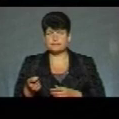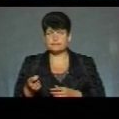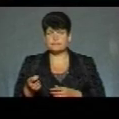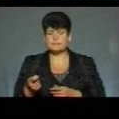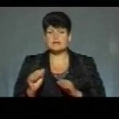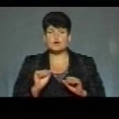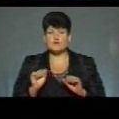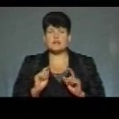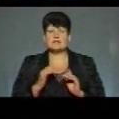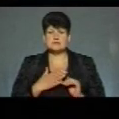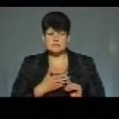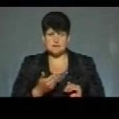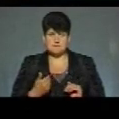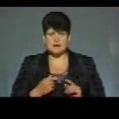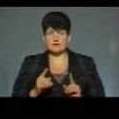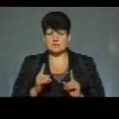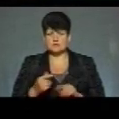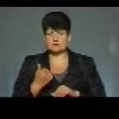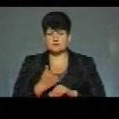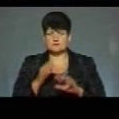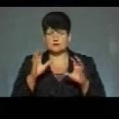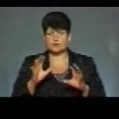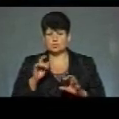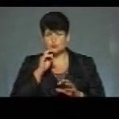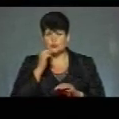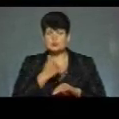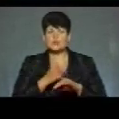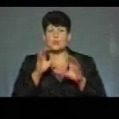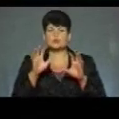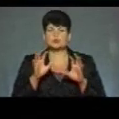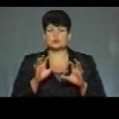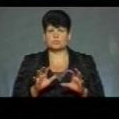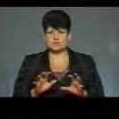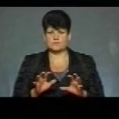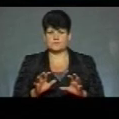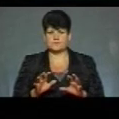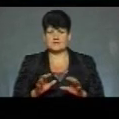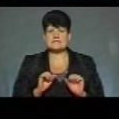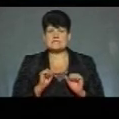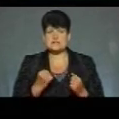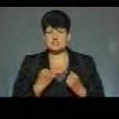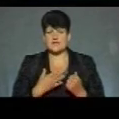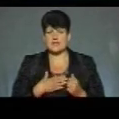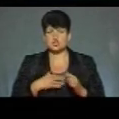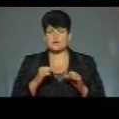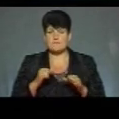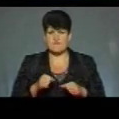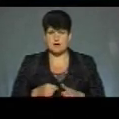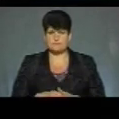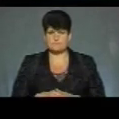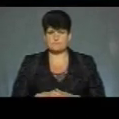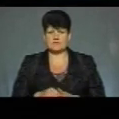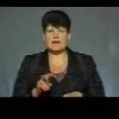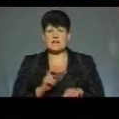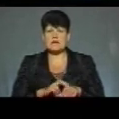ми відповідно лише основним законом України, тобто Конституцією, який захищає наші права.